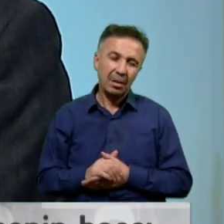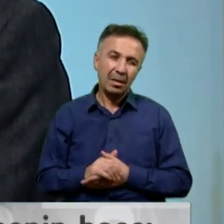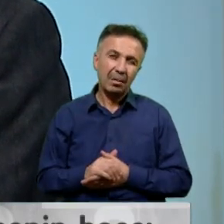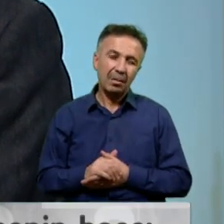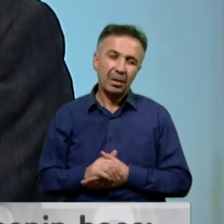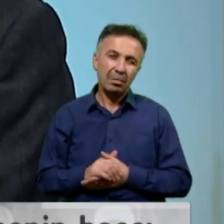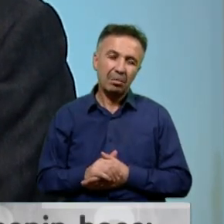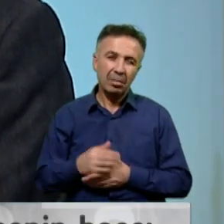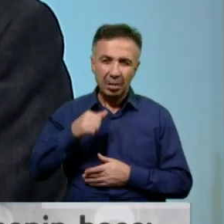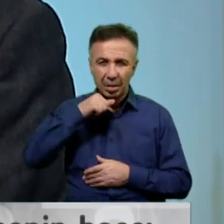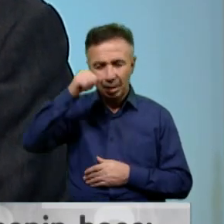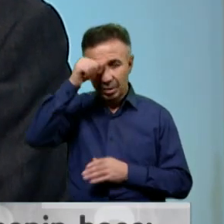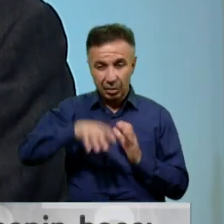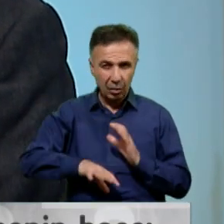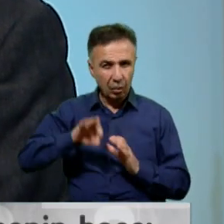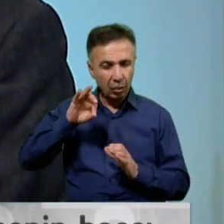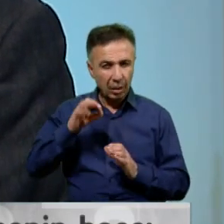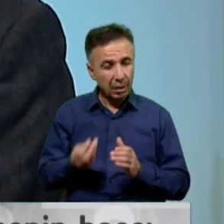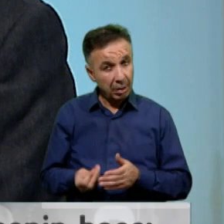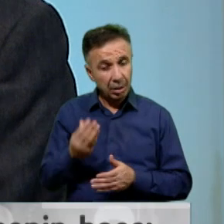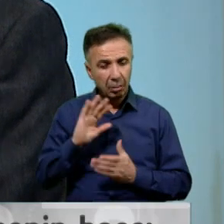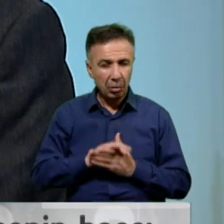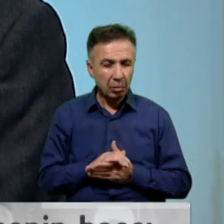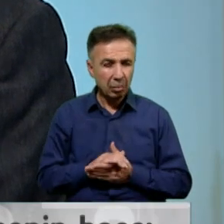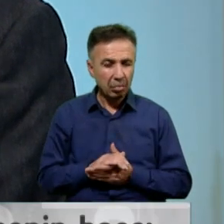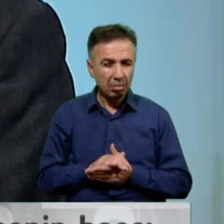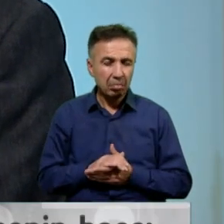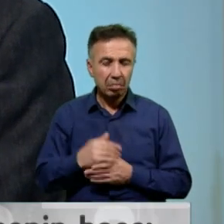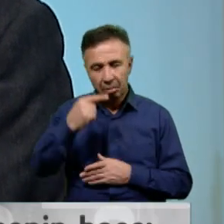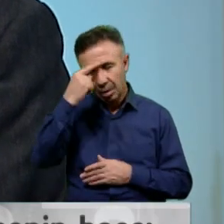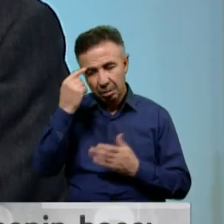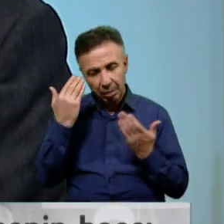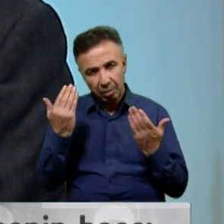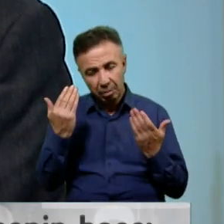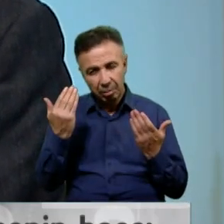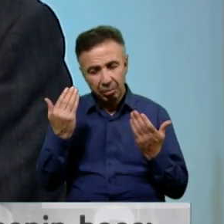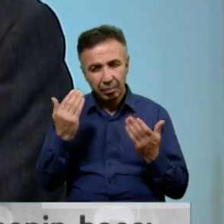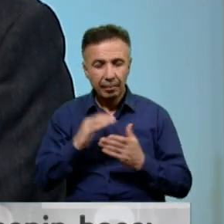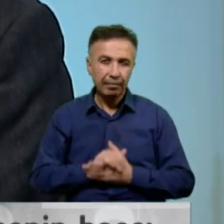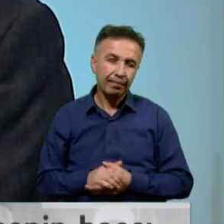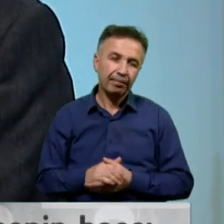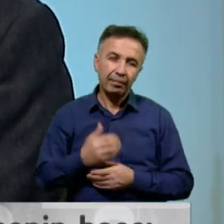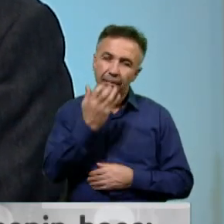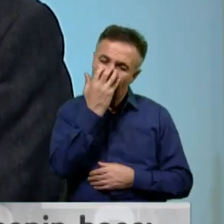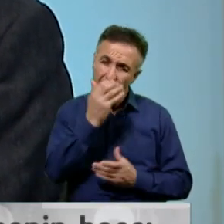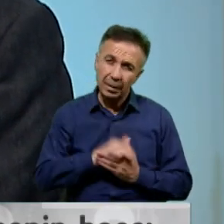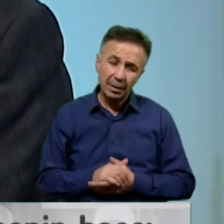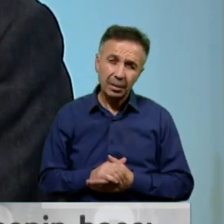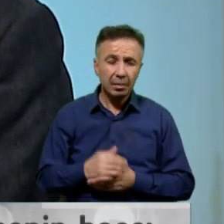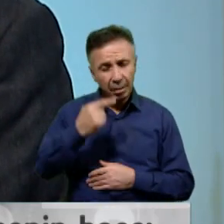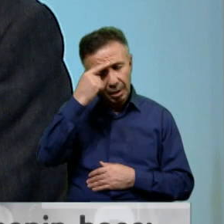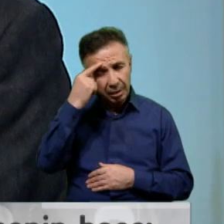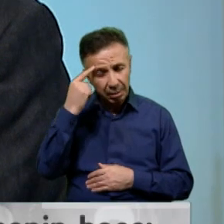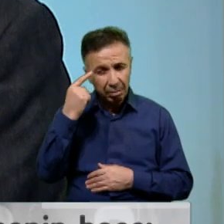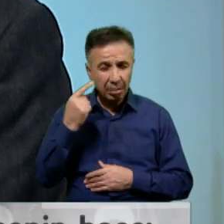Yani çıkmazsa sorumlu olmazsınız. Orada da nasibini yani, bekleyeceksiniz. Cenab-ı Hak nasip ederse gidersiniz, nasip olmadı, vefat